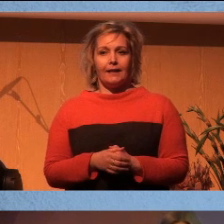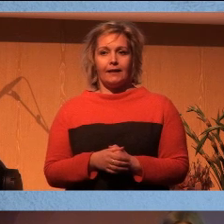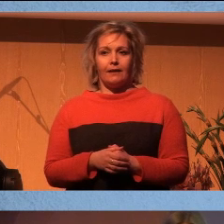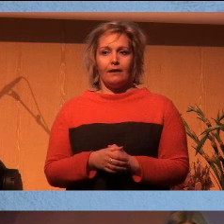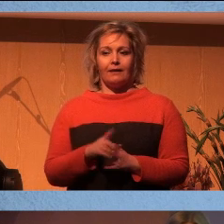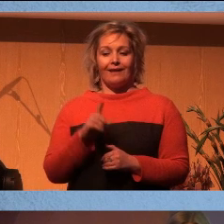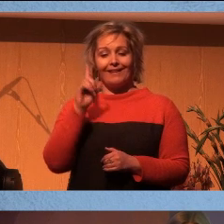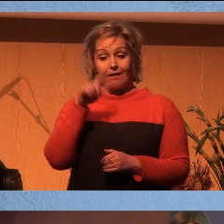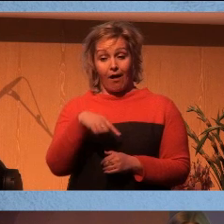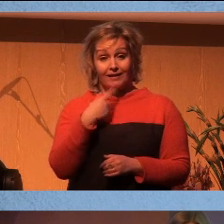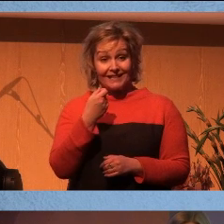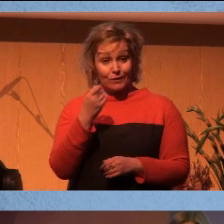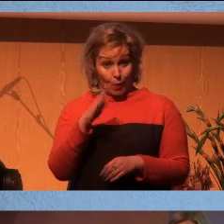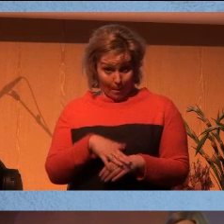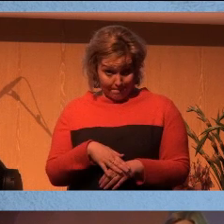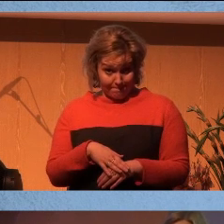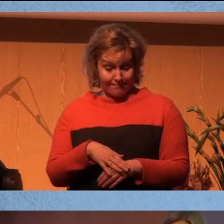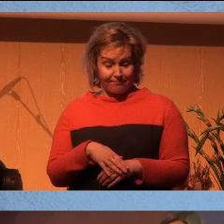Det vi kan si noe om